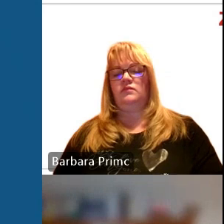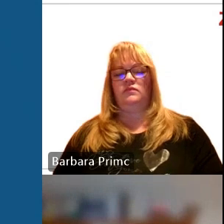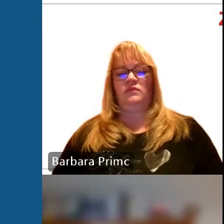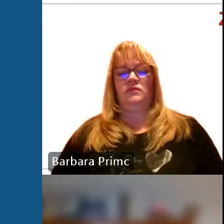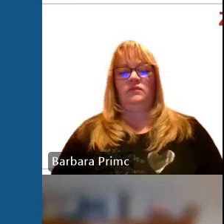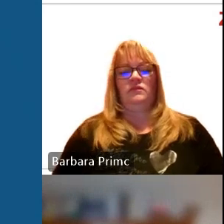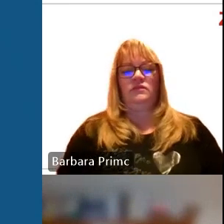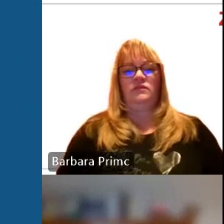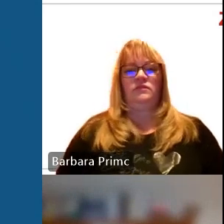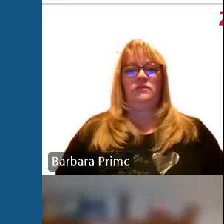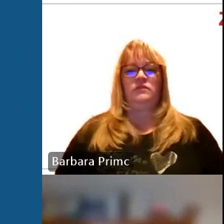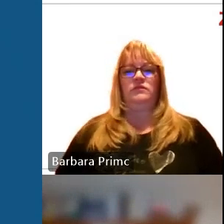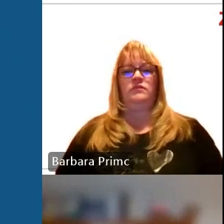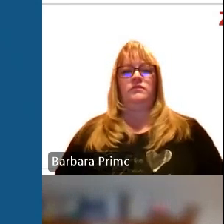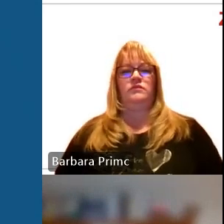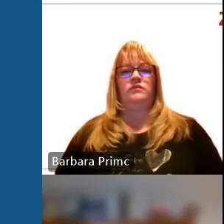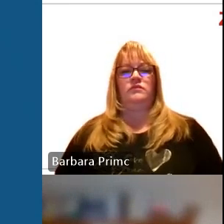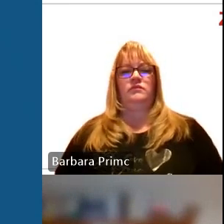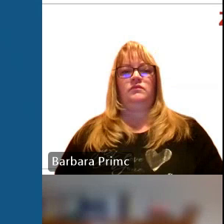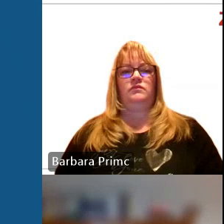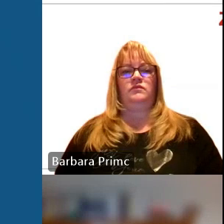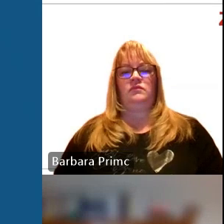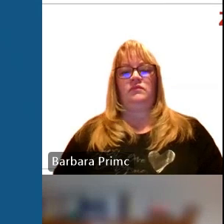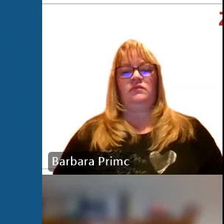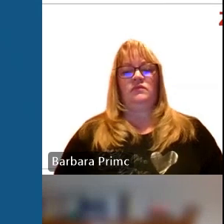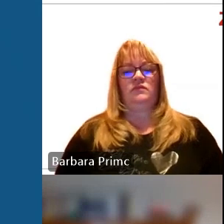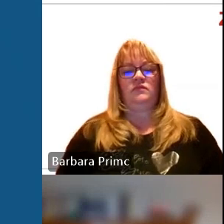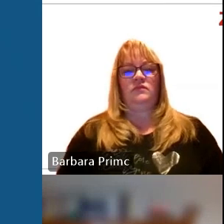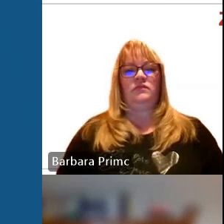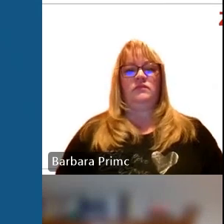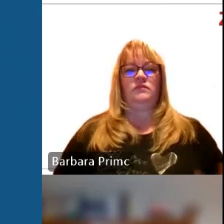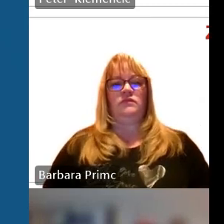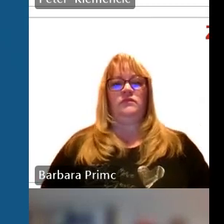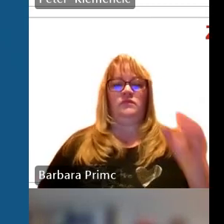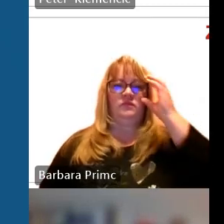natančno določil, kakšna toplotna črpalka bi bila ustrezna.